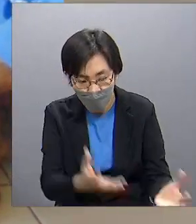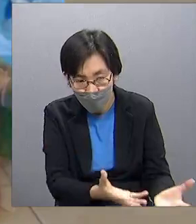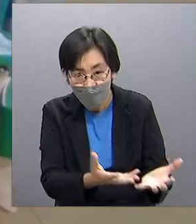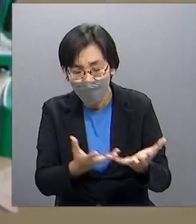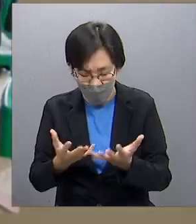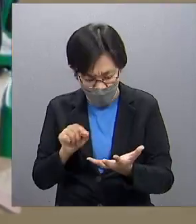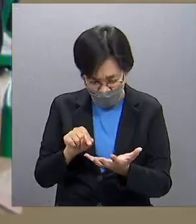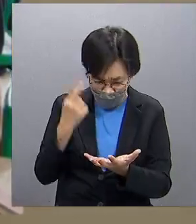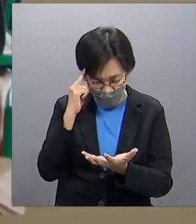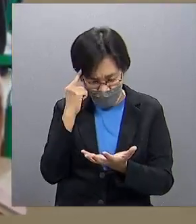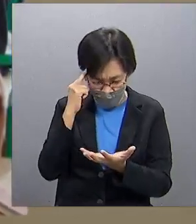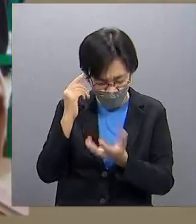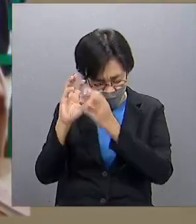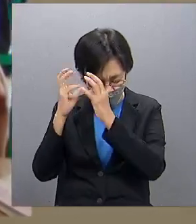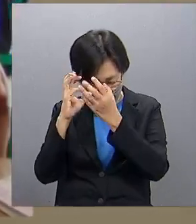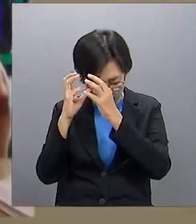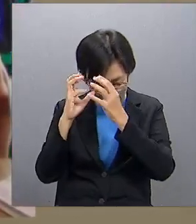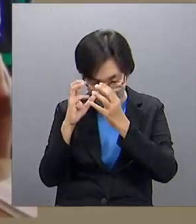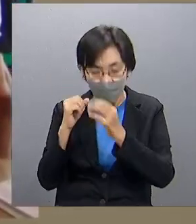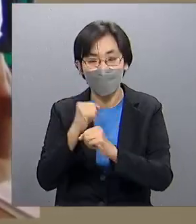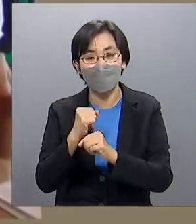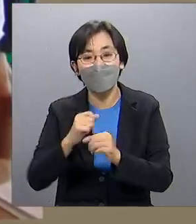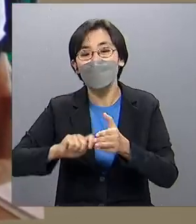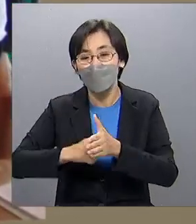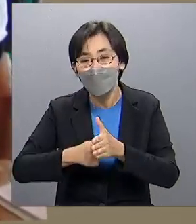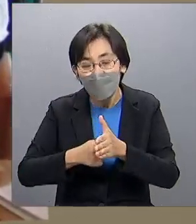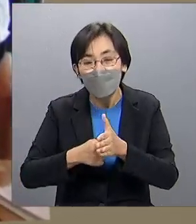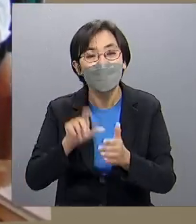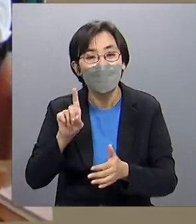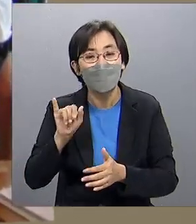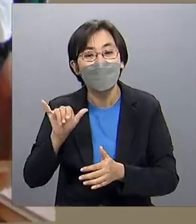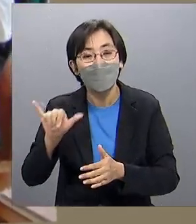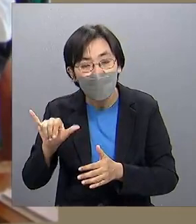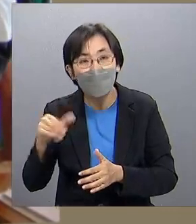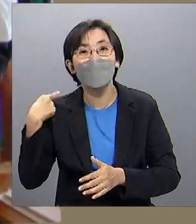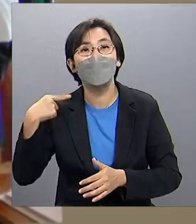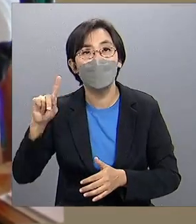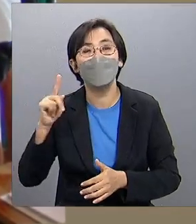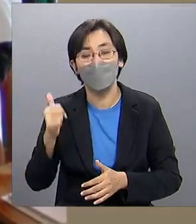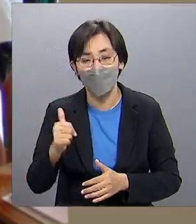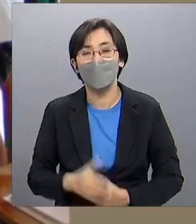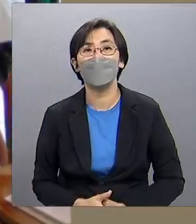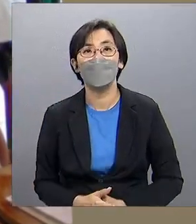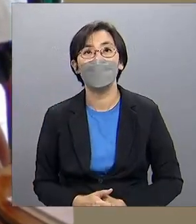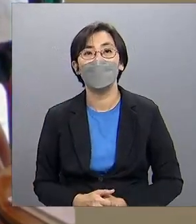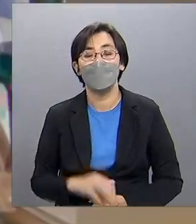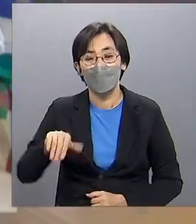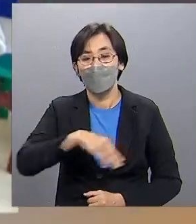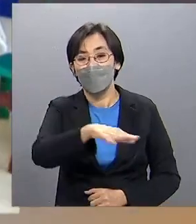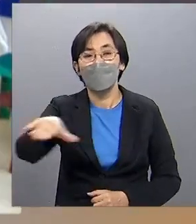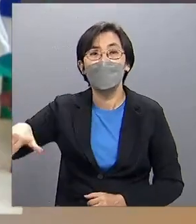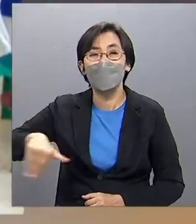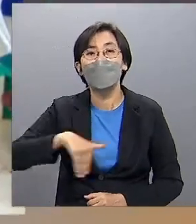ประกอบเป็นชิ้นงานมันก็สามารถเป็นพวงกุญแจที่มีประโยชน์นะคะสิ่งที่เขามีติดตัวอย่